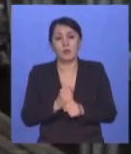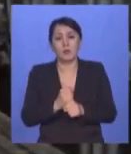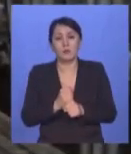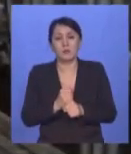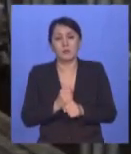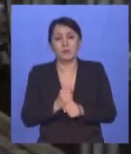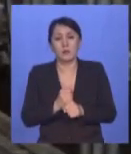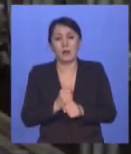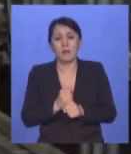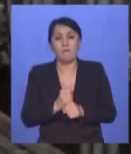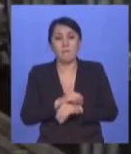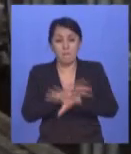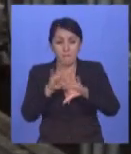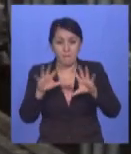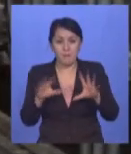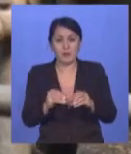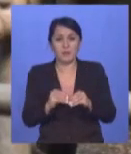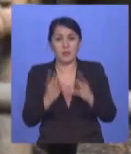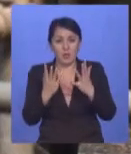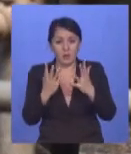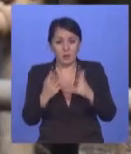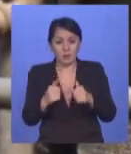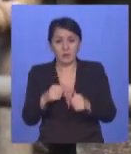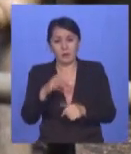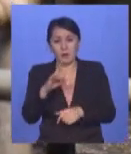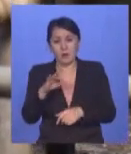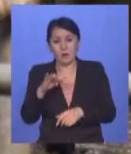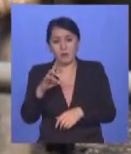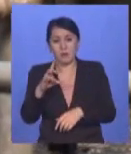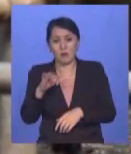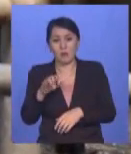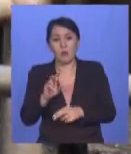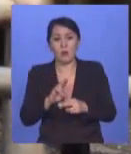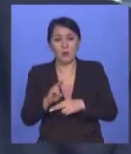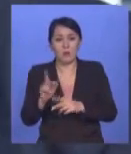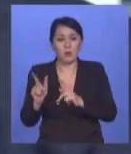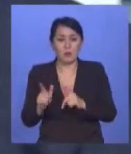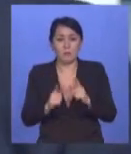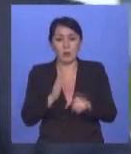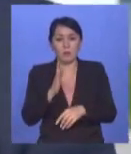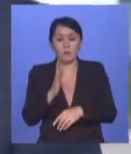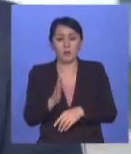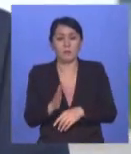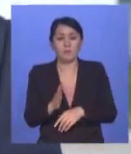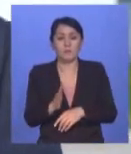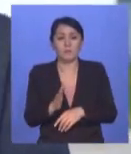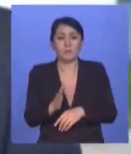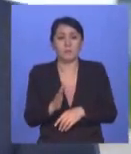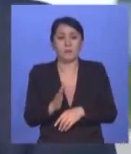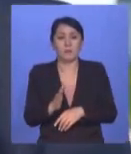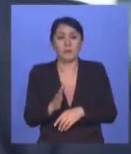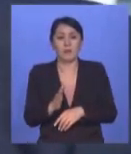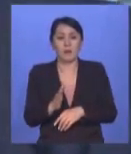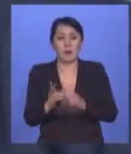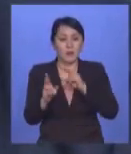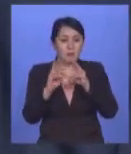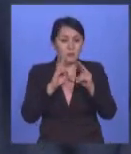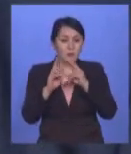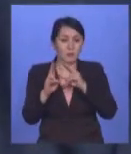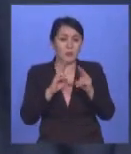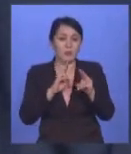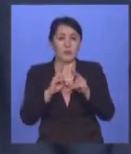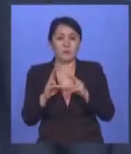бірге жаңағы ұрықтандыру арқылы бірге үйретіп жатырмыз. Әрине, бүгінгі біздің семинарымызға